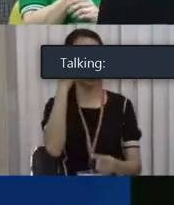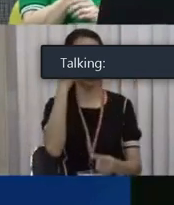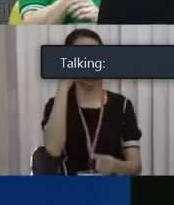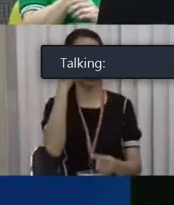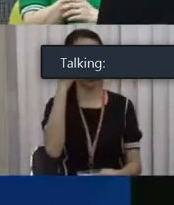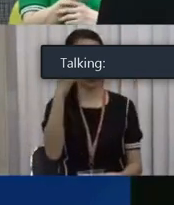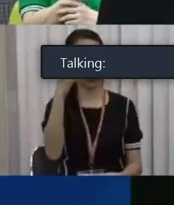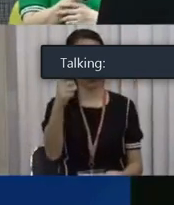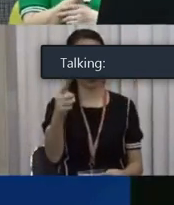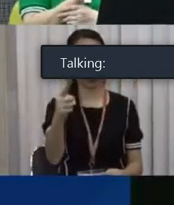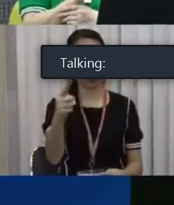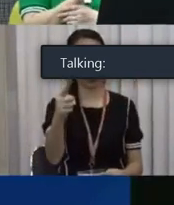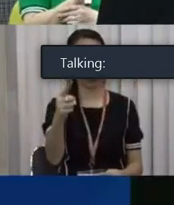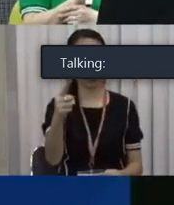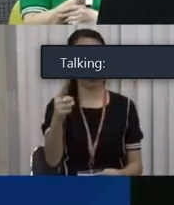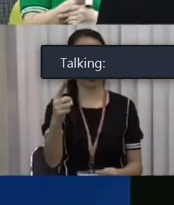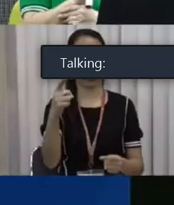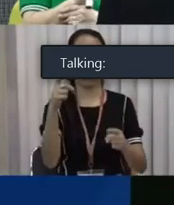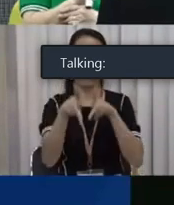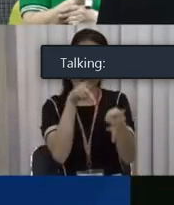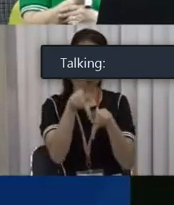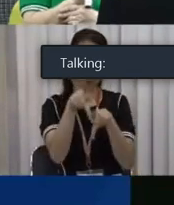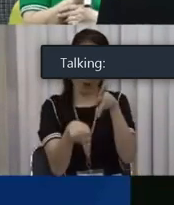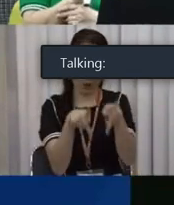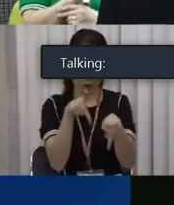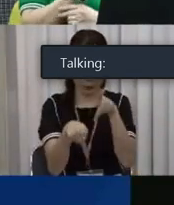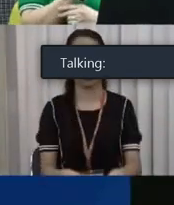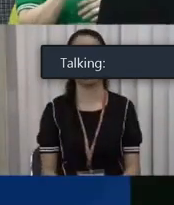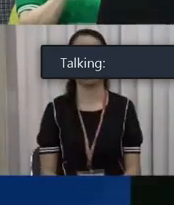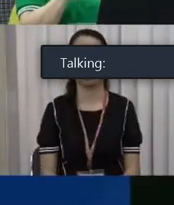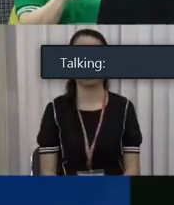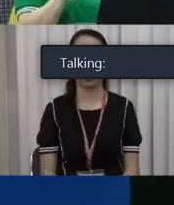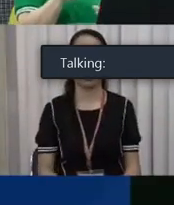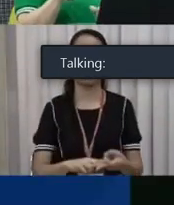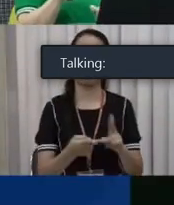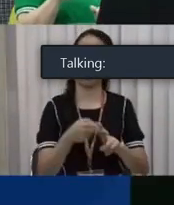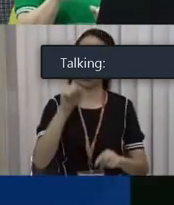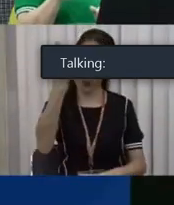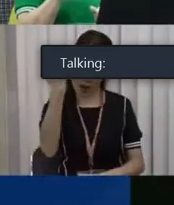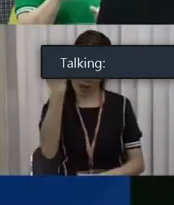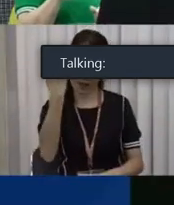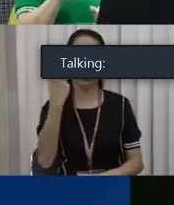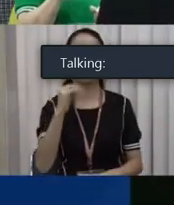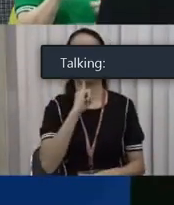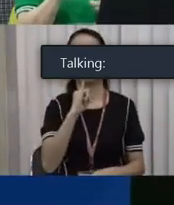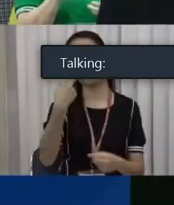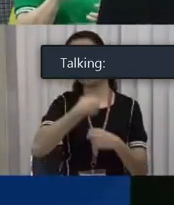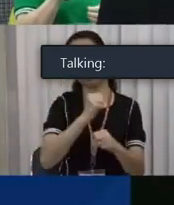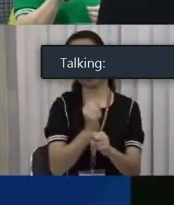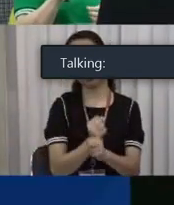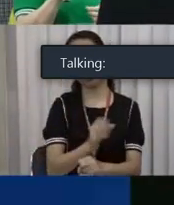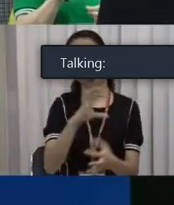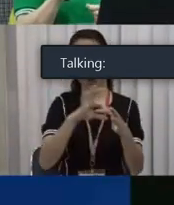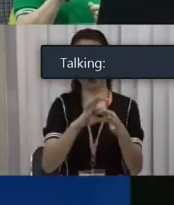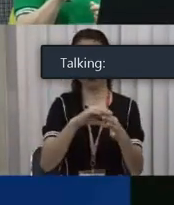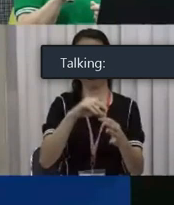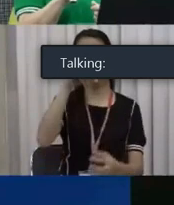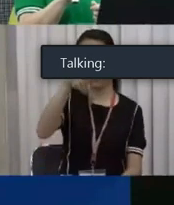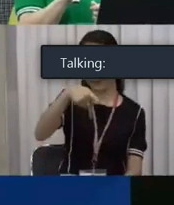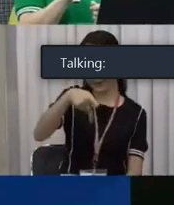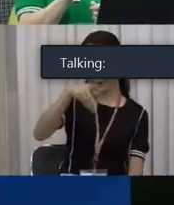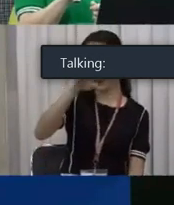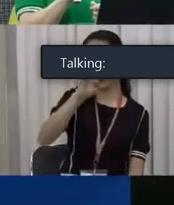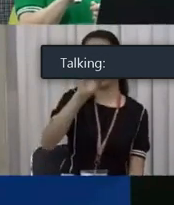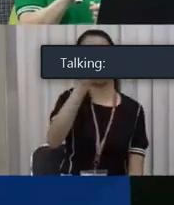opportunities? Una, creation sa ato ang peso. No, kaysa ato ang peso dito,